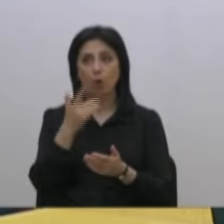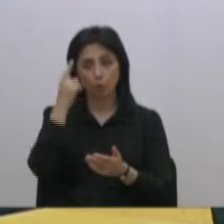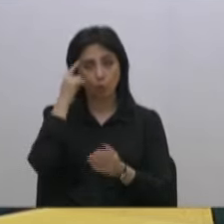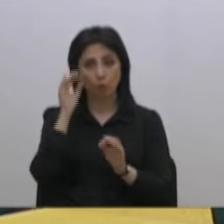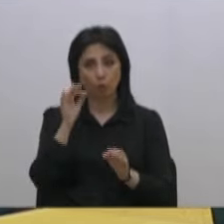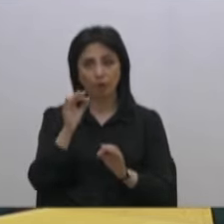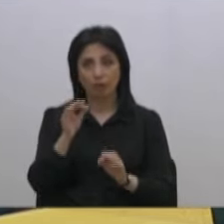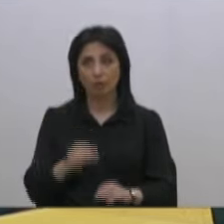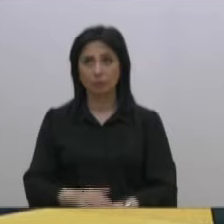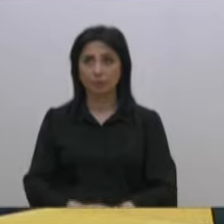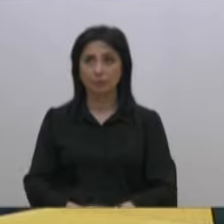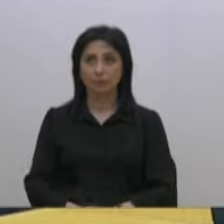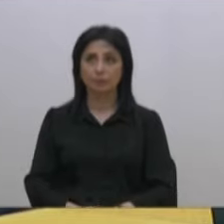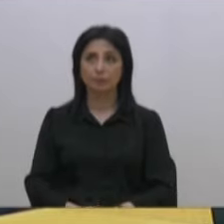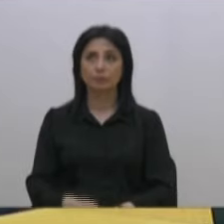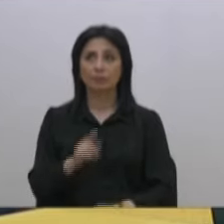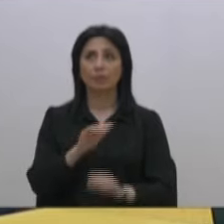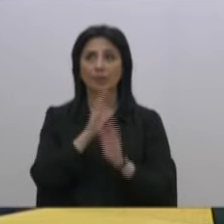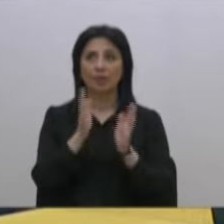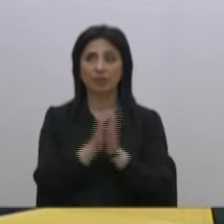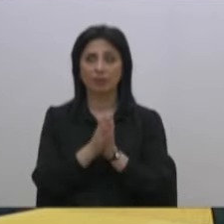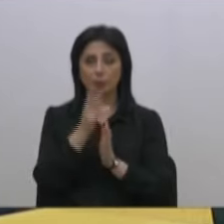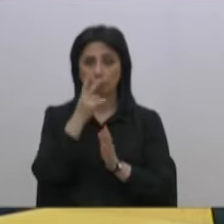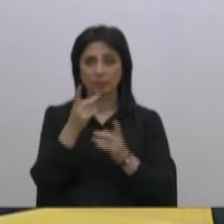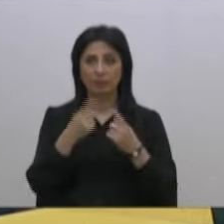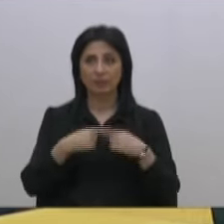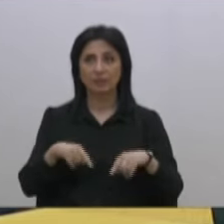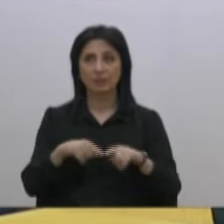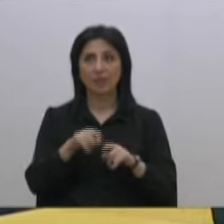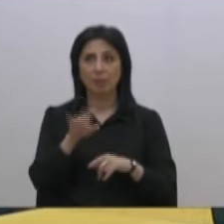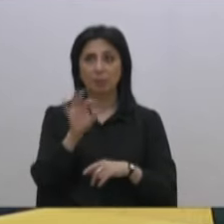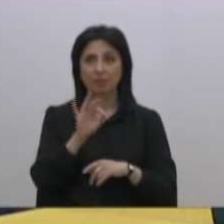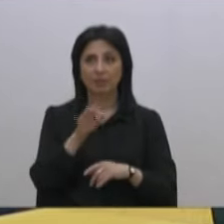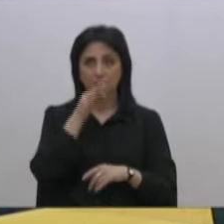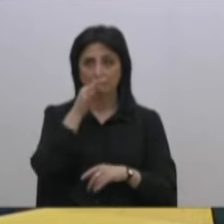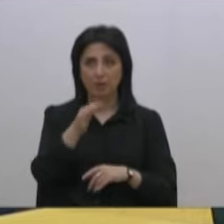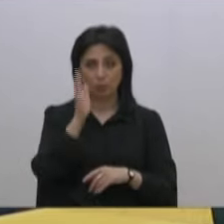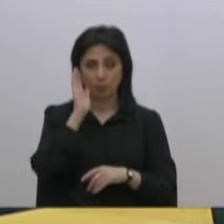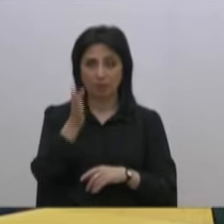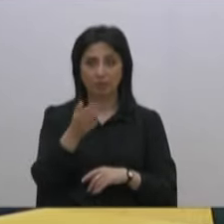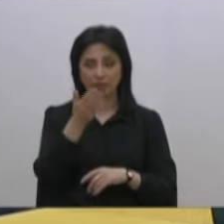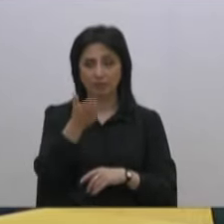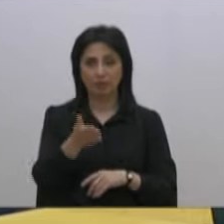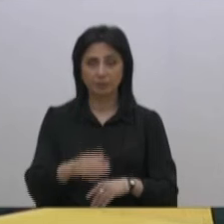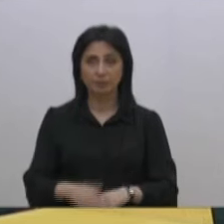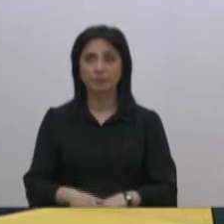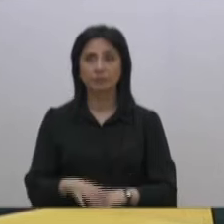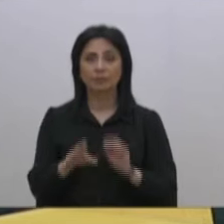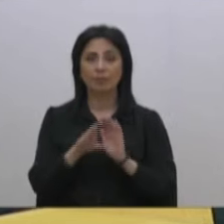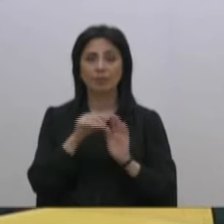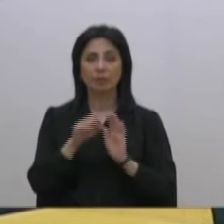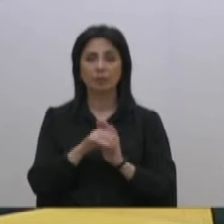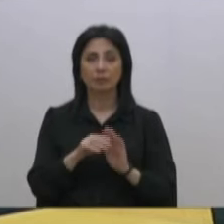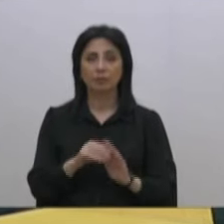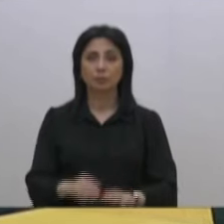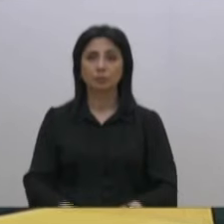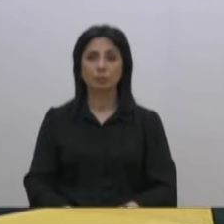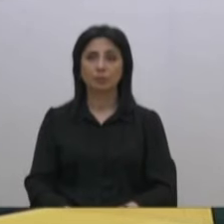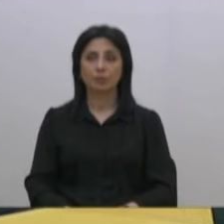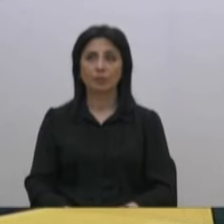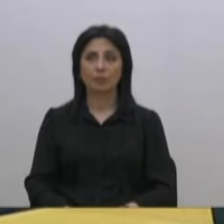ხო? ამ ყველაფერს უყურებს საზოგადოება და ამაზე პასუხები გექნებათ თქვენ არჩევნებში.